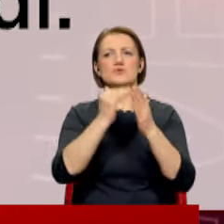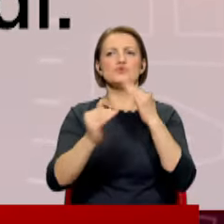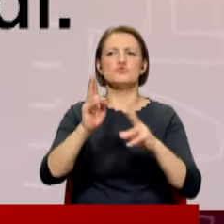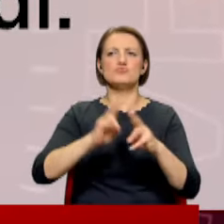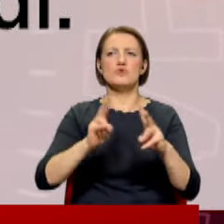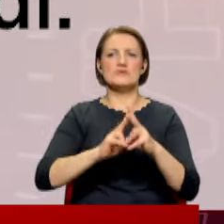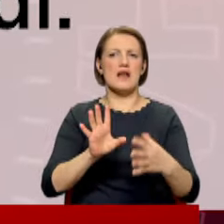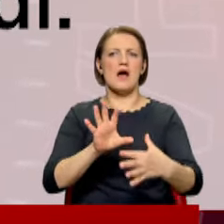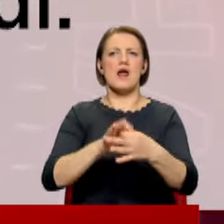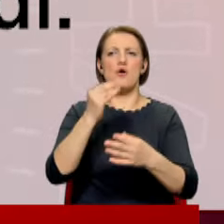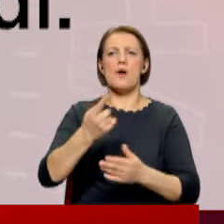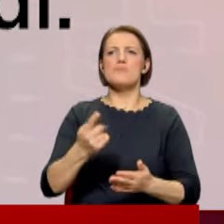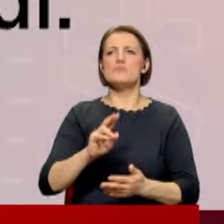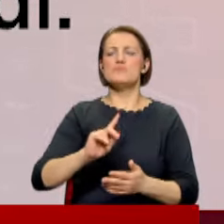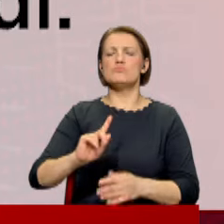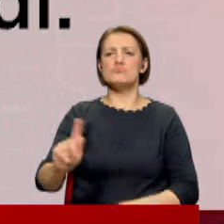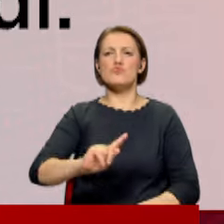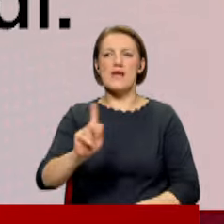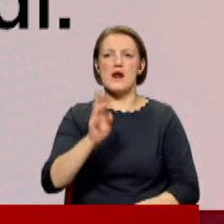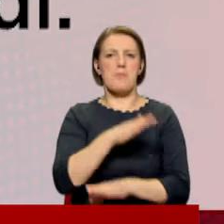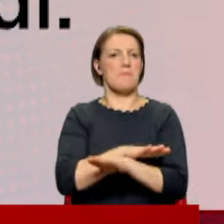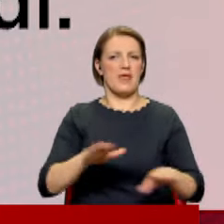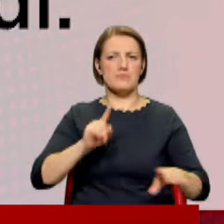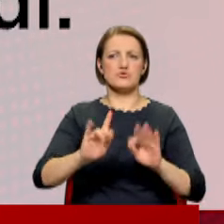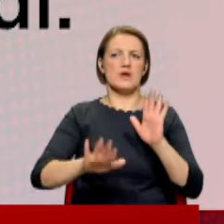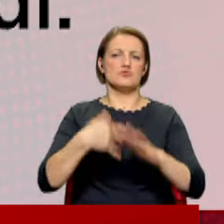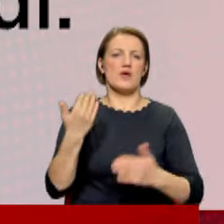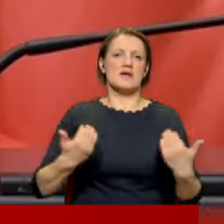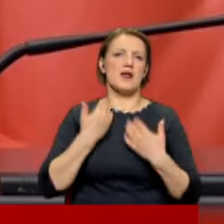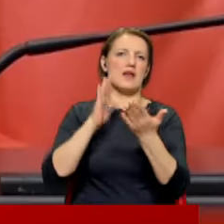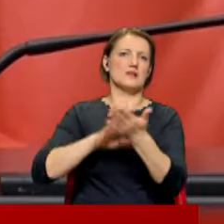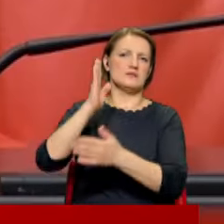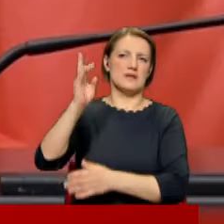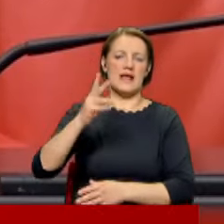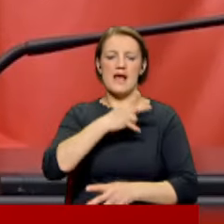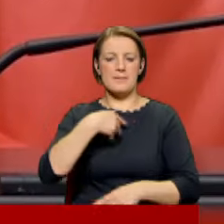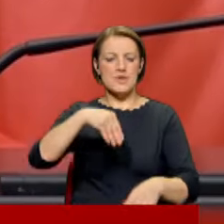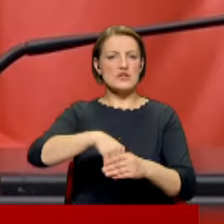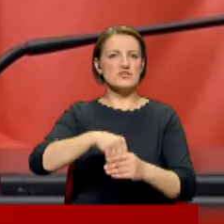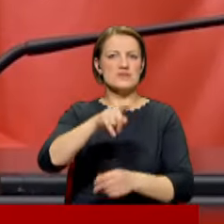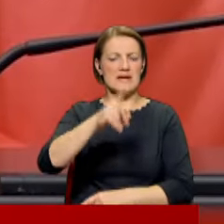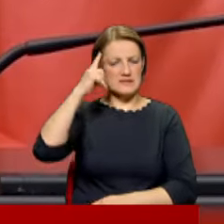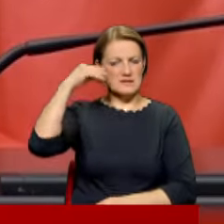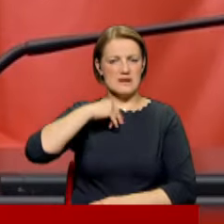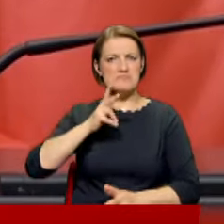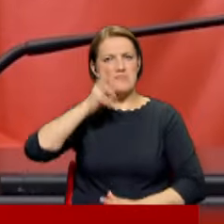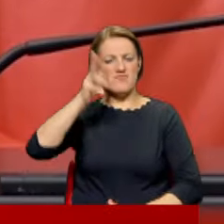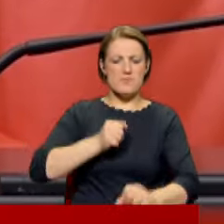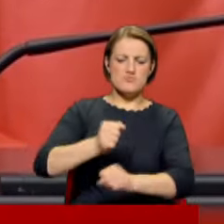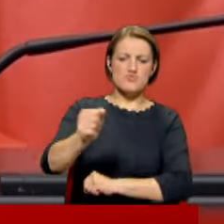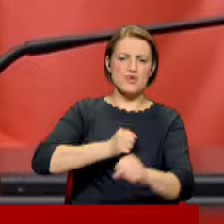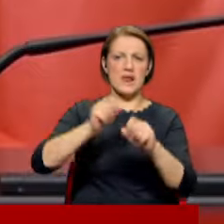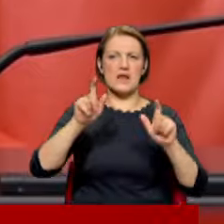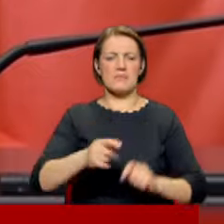düzey polisleri ilgilendiren müfettiş raporu tamamlandı. Bundan sonrası yargıda. Emniyet içerisinde sanki mafyayla mücadele